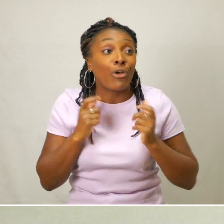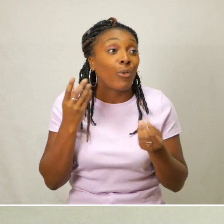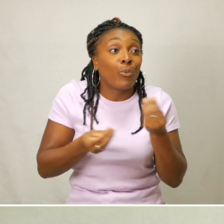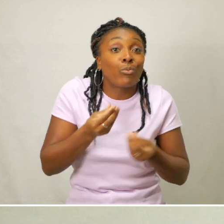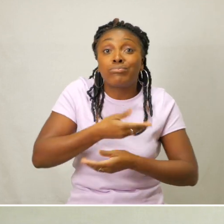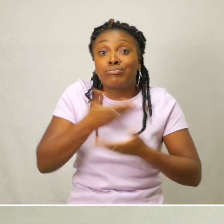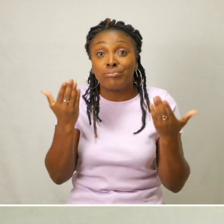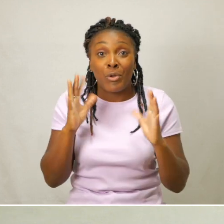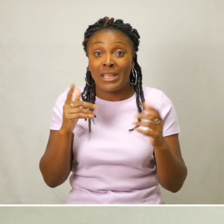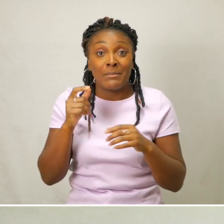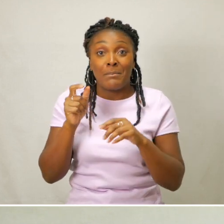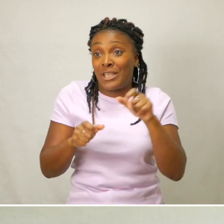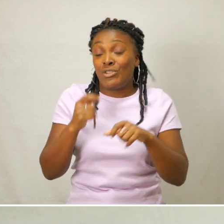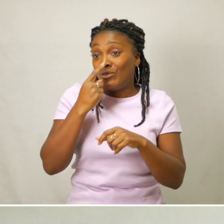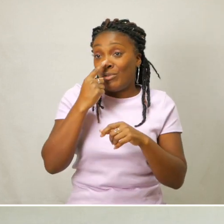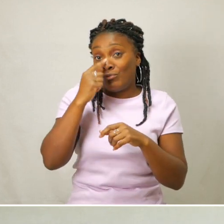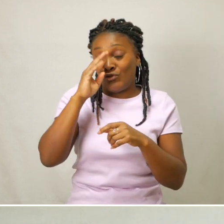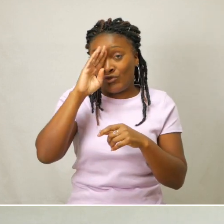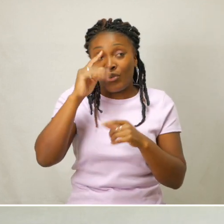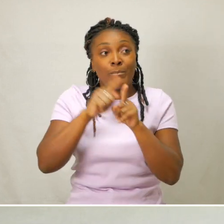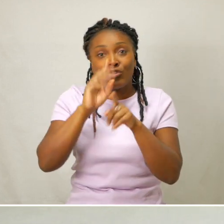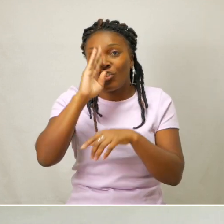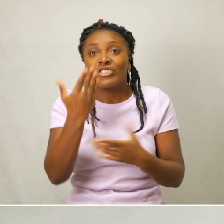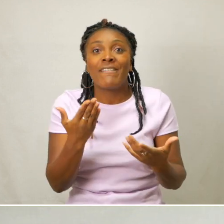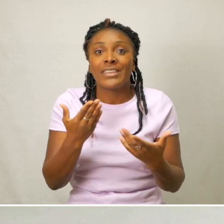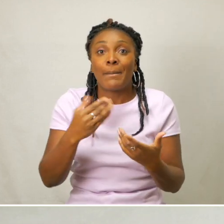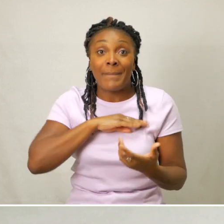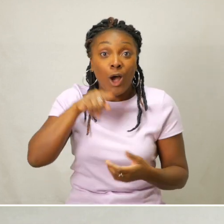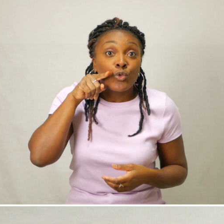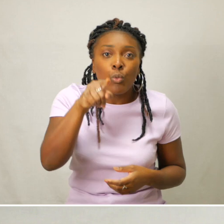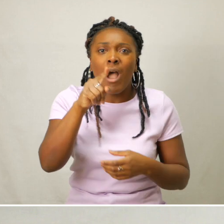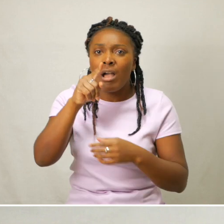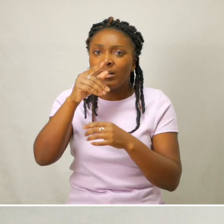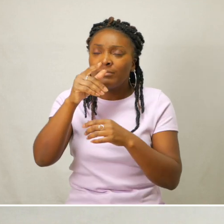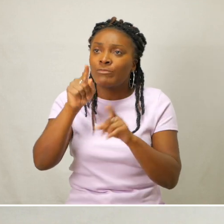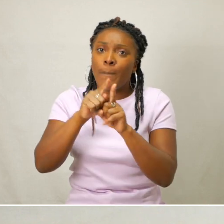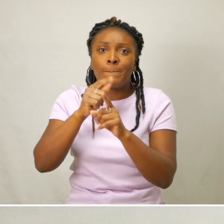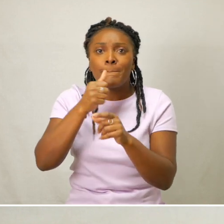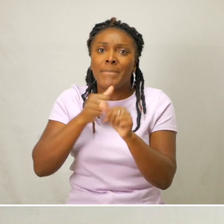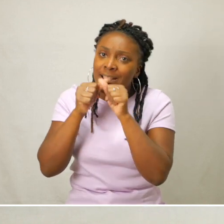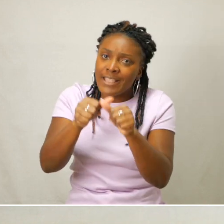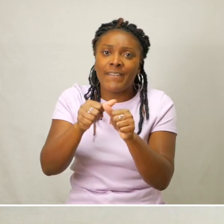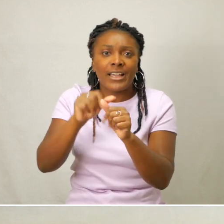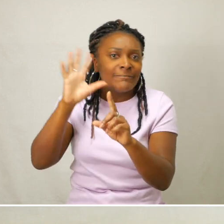les changer de cadre. Tu vas être une source de bénédiction. Alors bats-toi dans la foi, parce que Dieu est de ton côté.